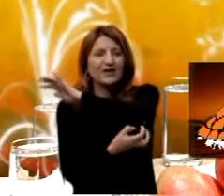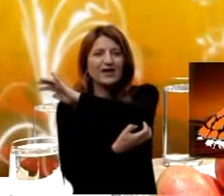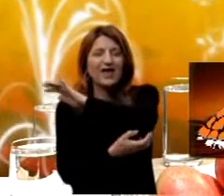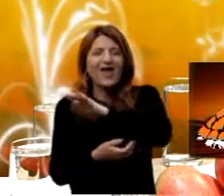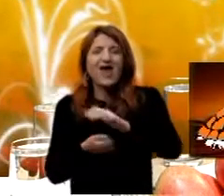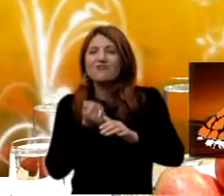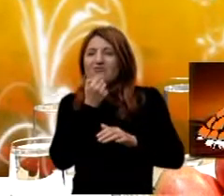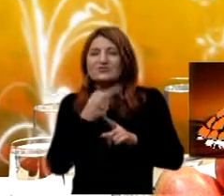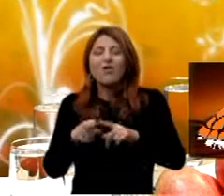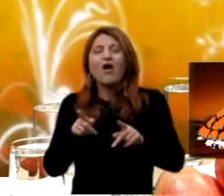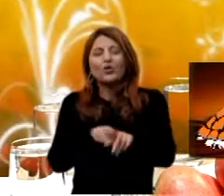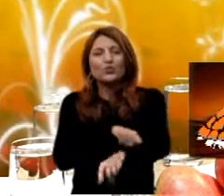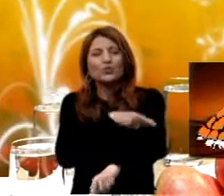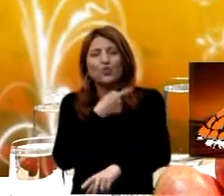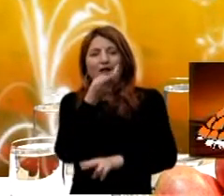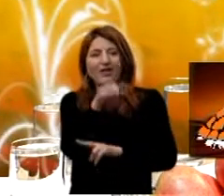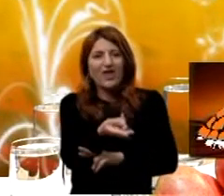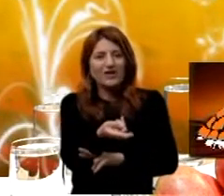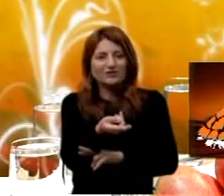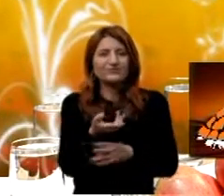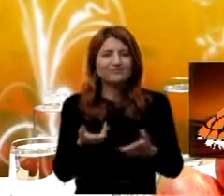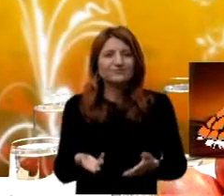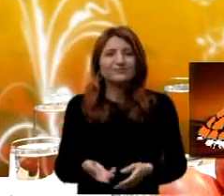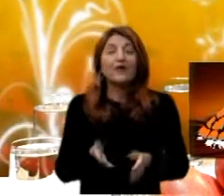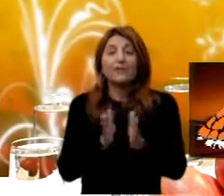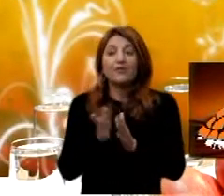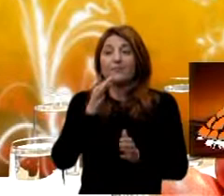Znači, sad bi ja voljela da vi nama kažete